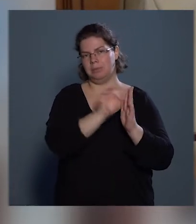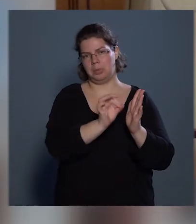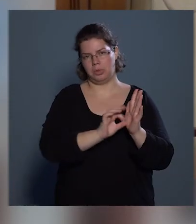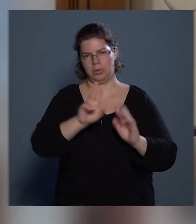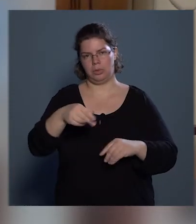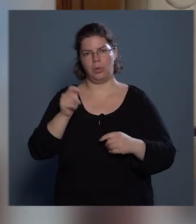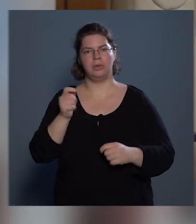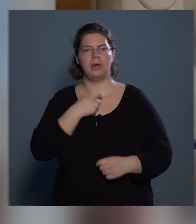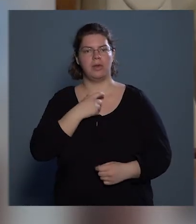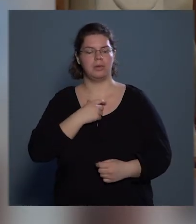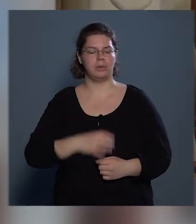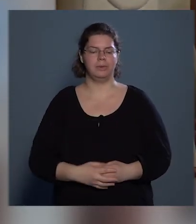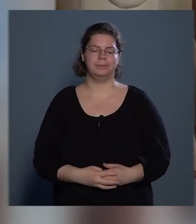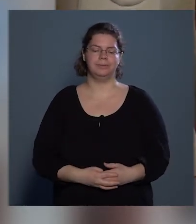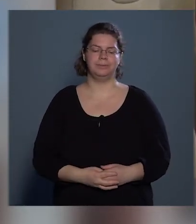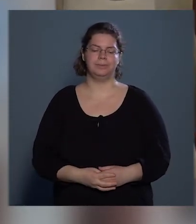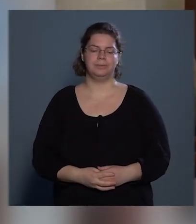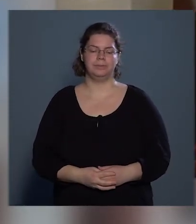szavazzunk.